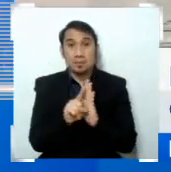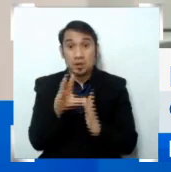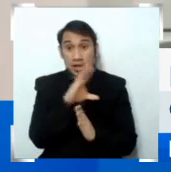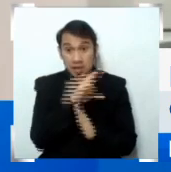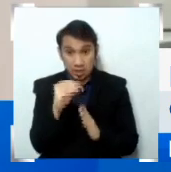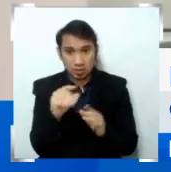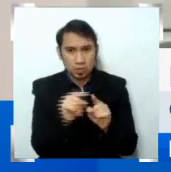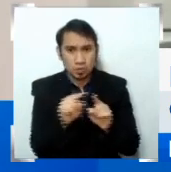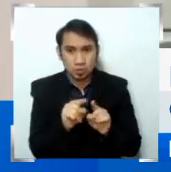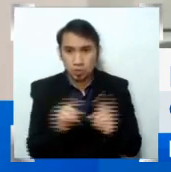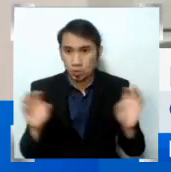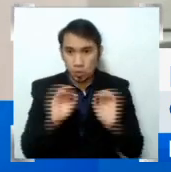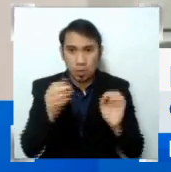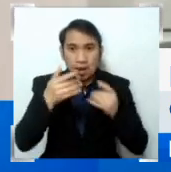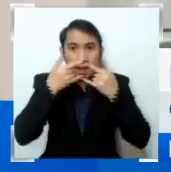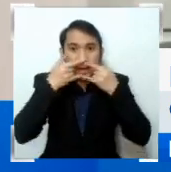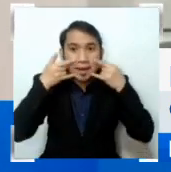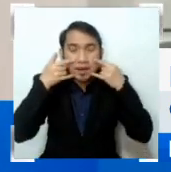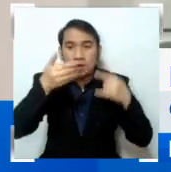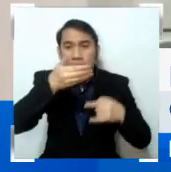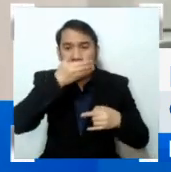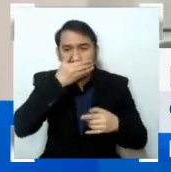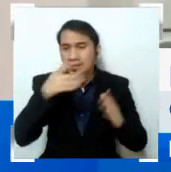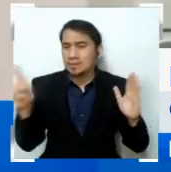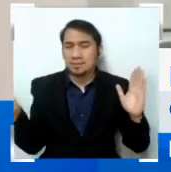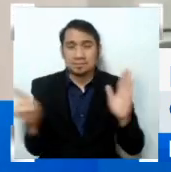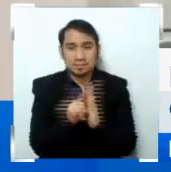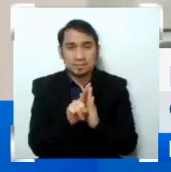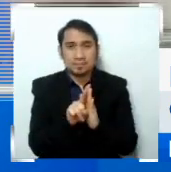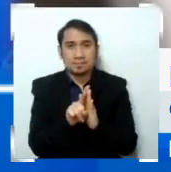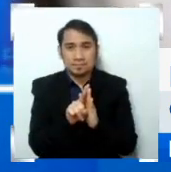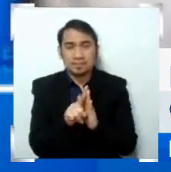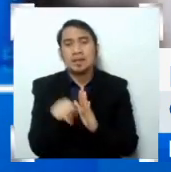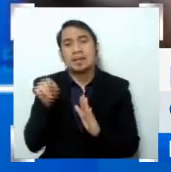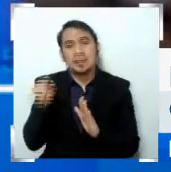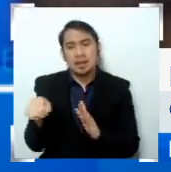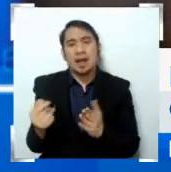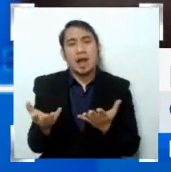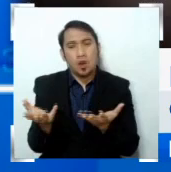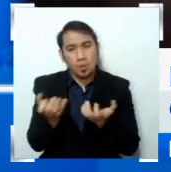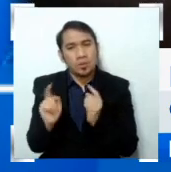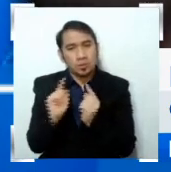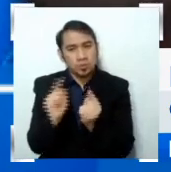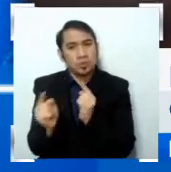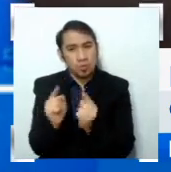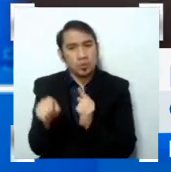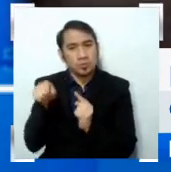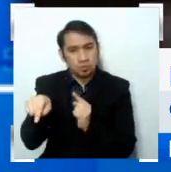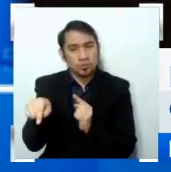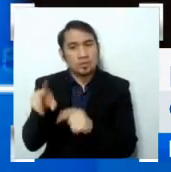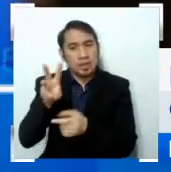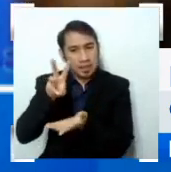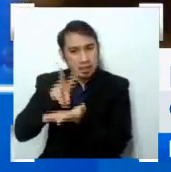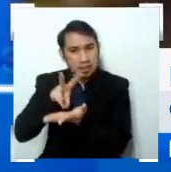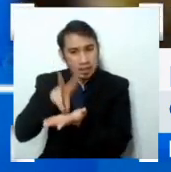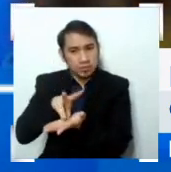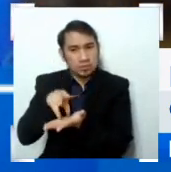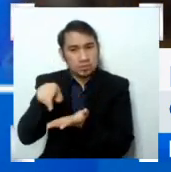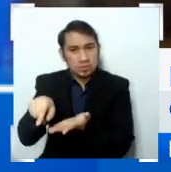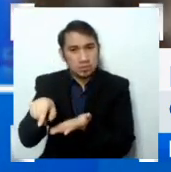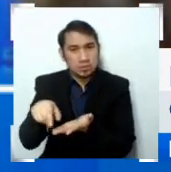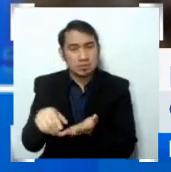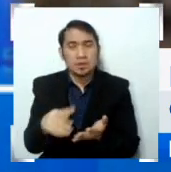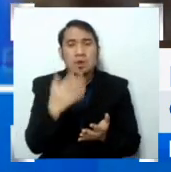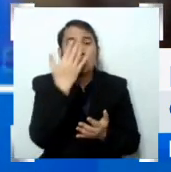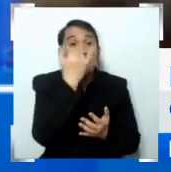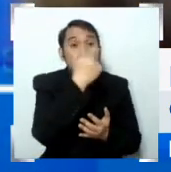yun. Kailangan kong makausap ang the whole council ng San Jose kasi dapat lagi tayong alisto sa lahat